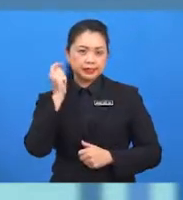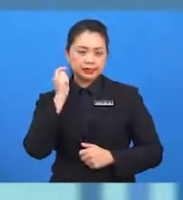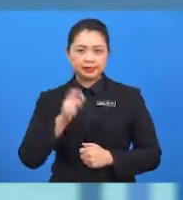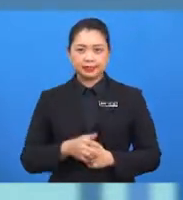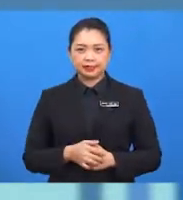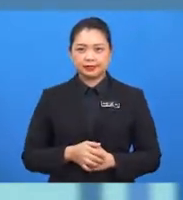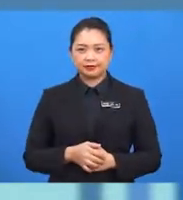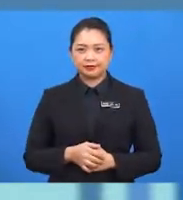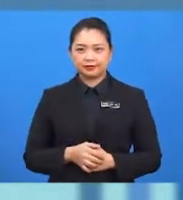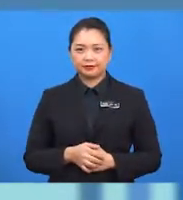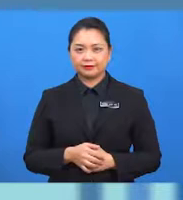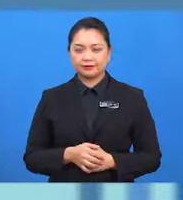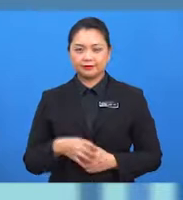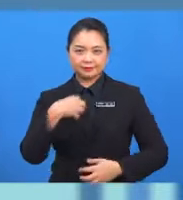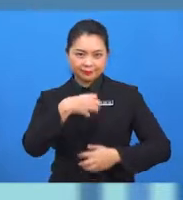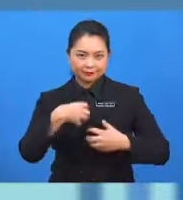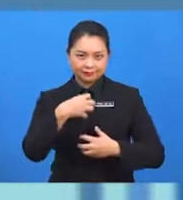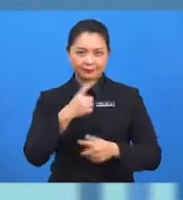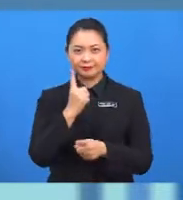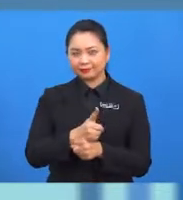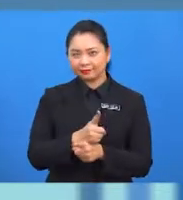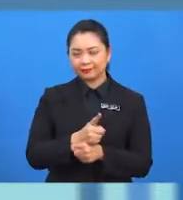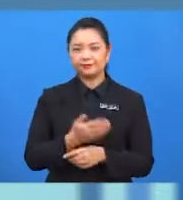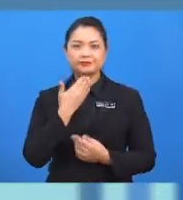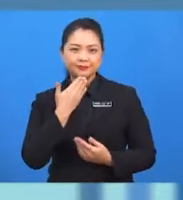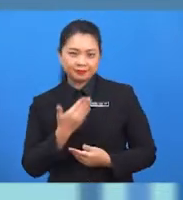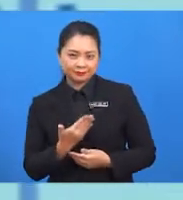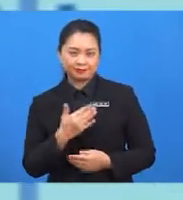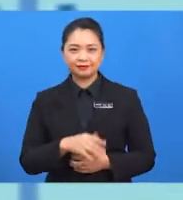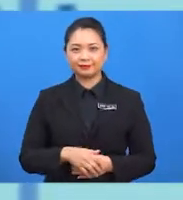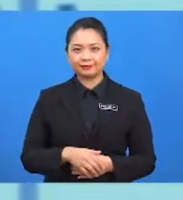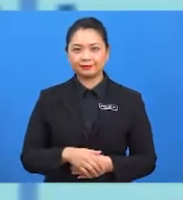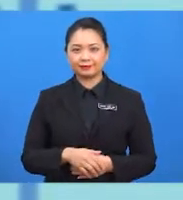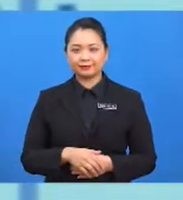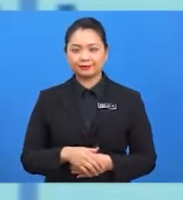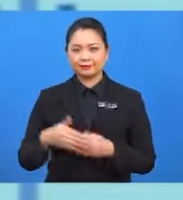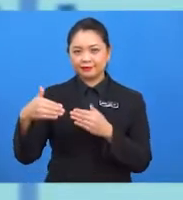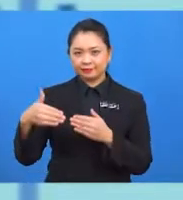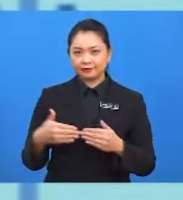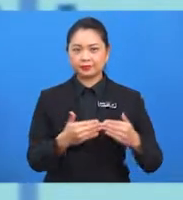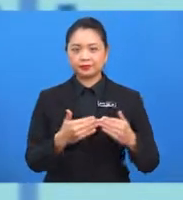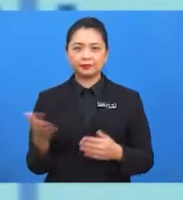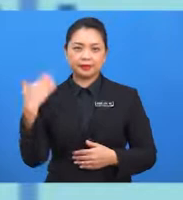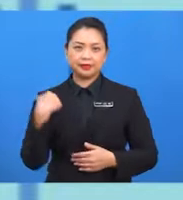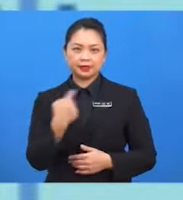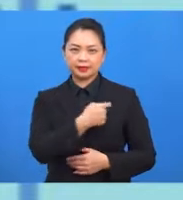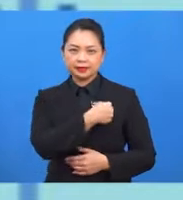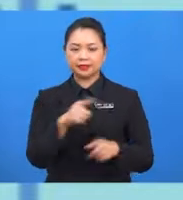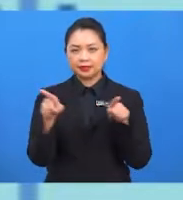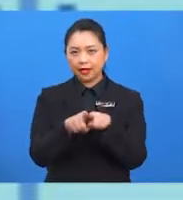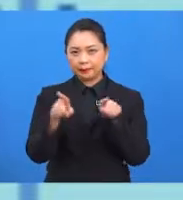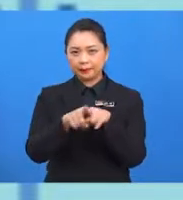tadi di Srono Terima kasih seterusnya Mari kita sama-sama